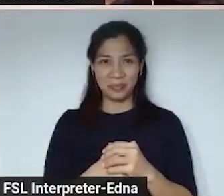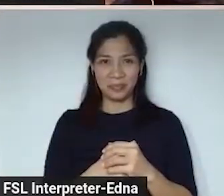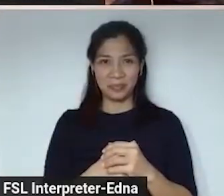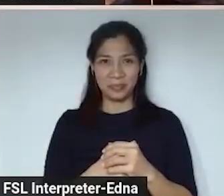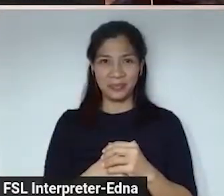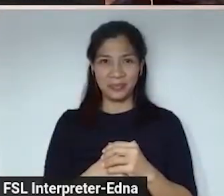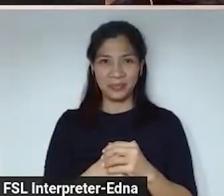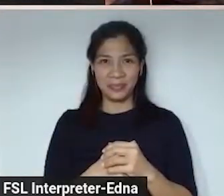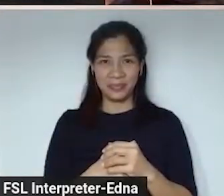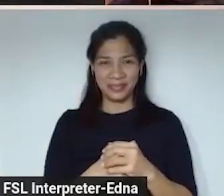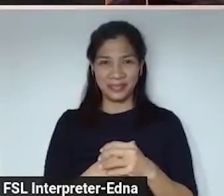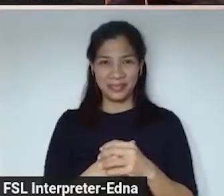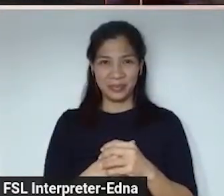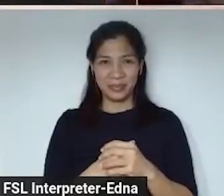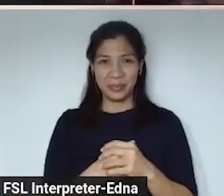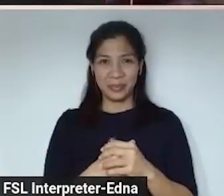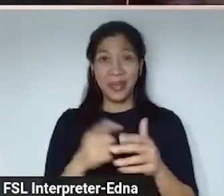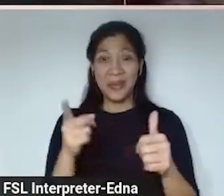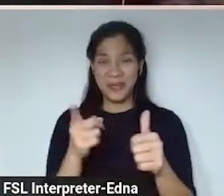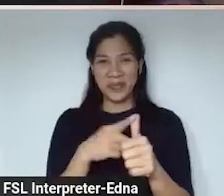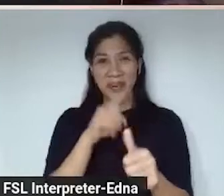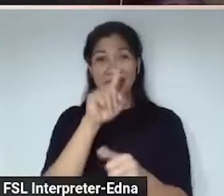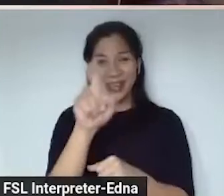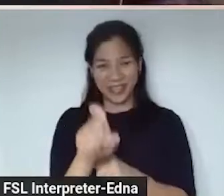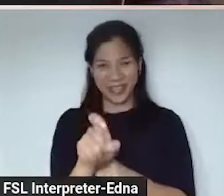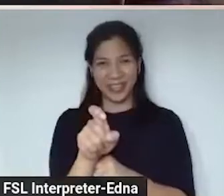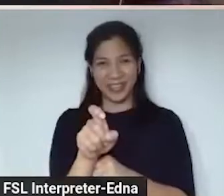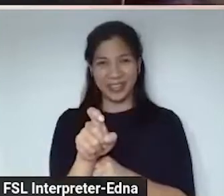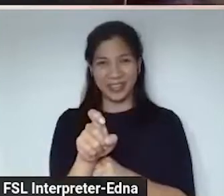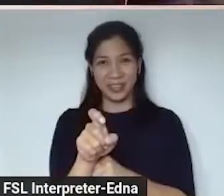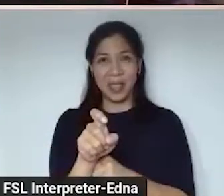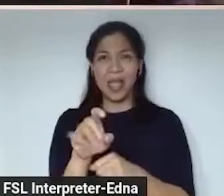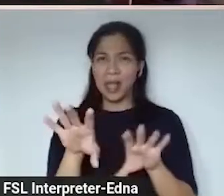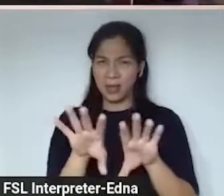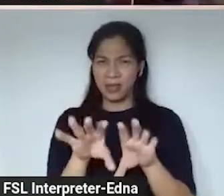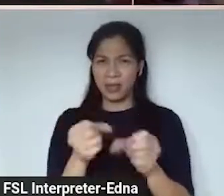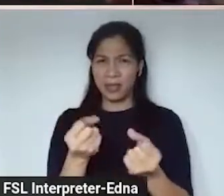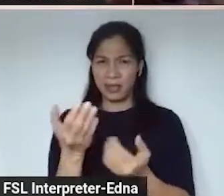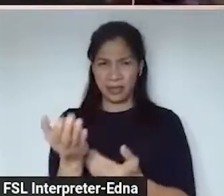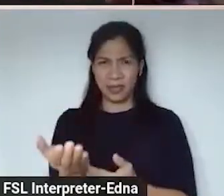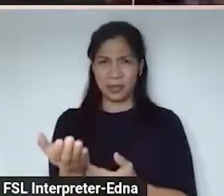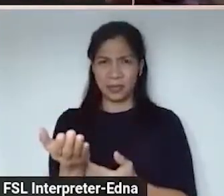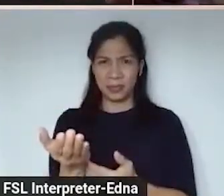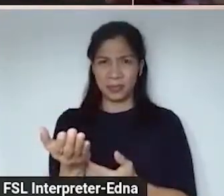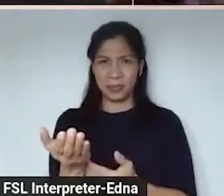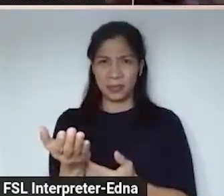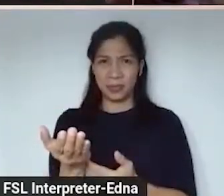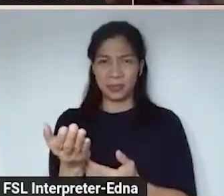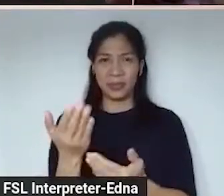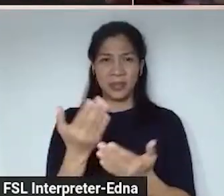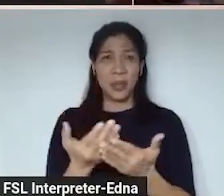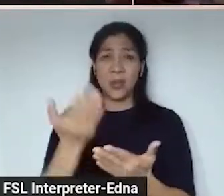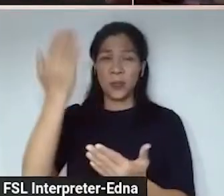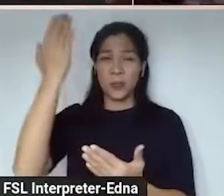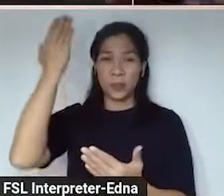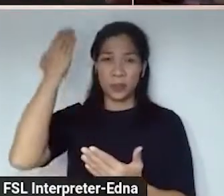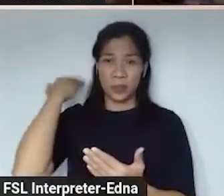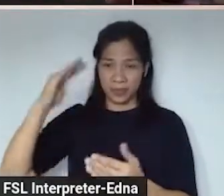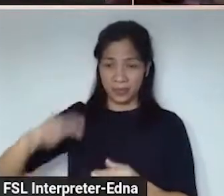So, first question, Mon. Kumusta ka nung ikaw ay